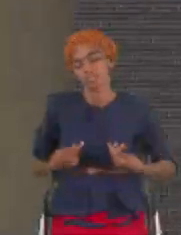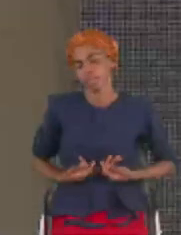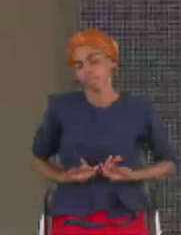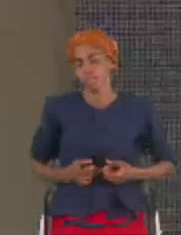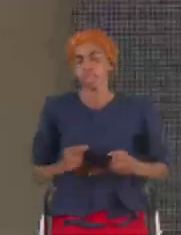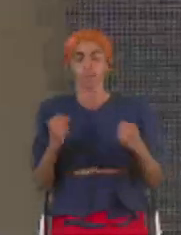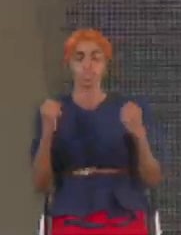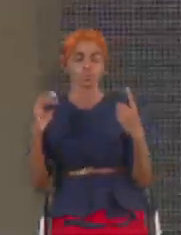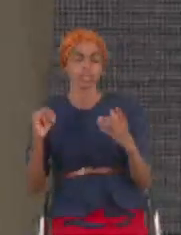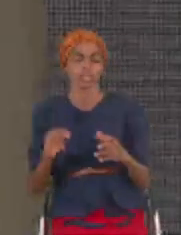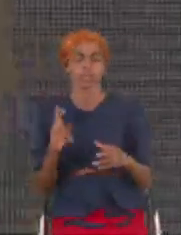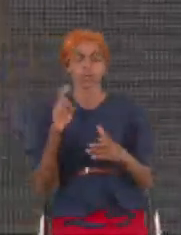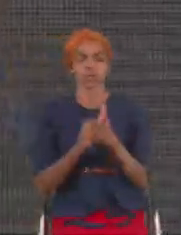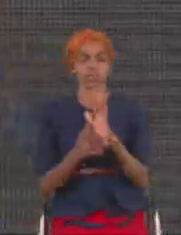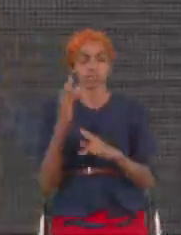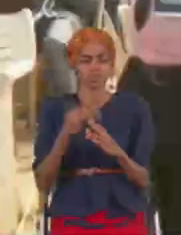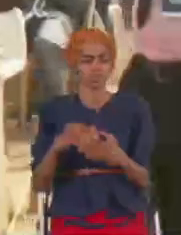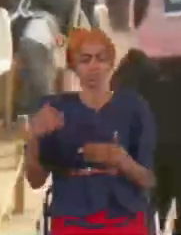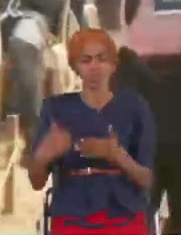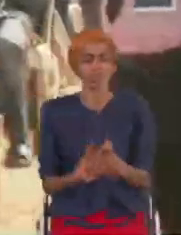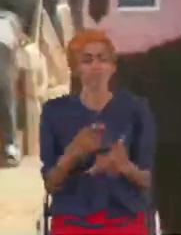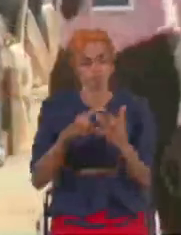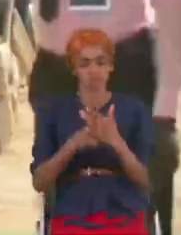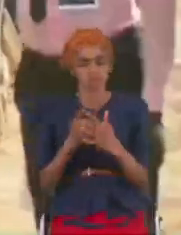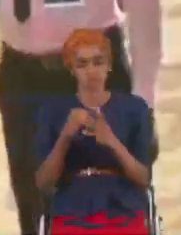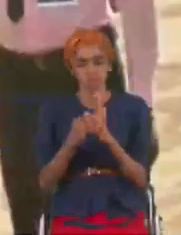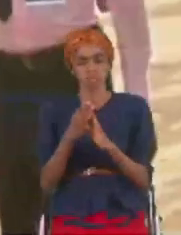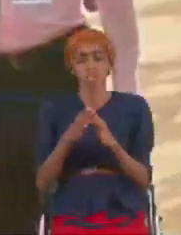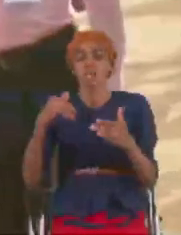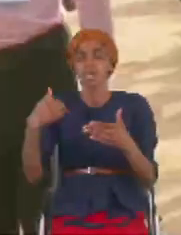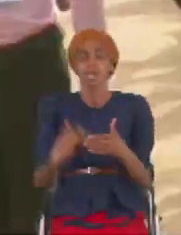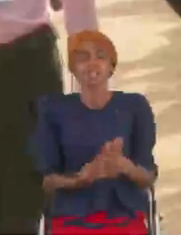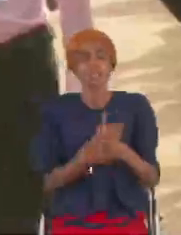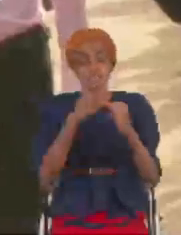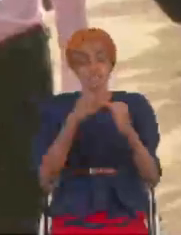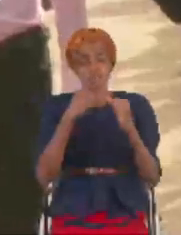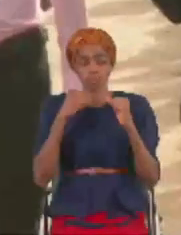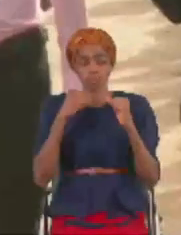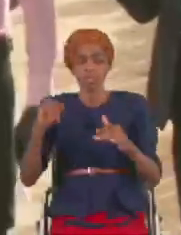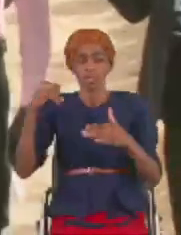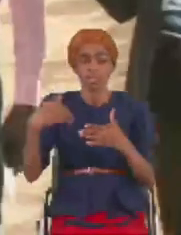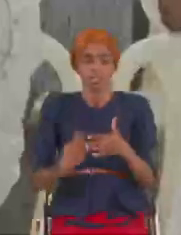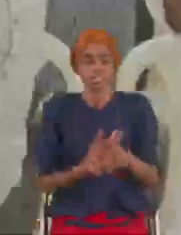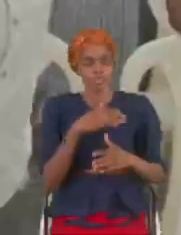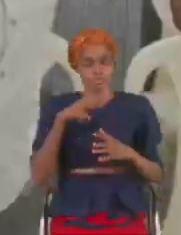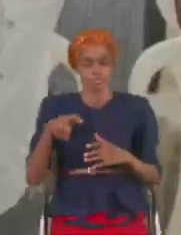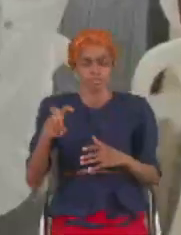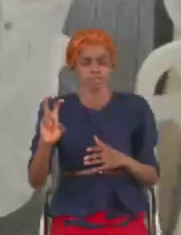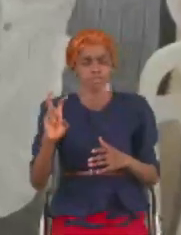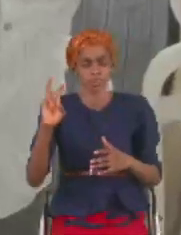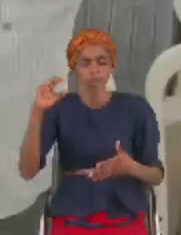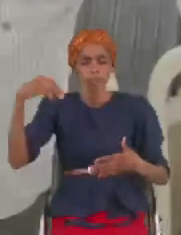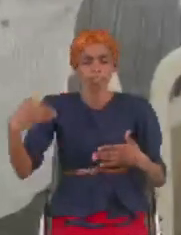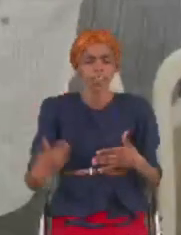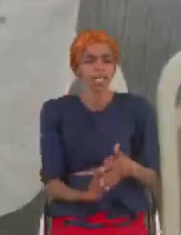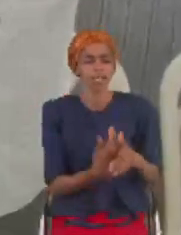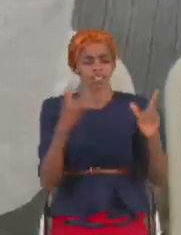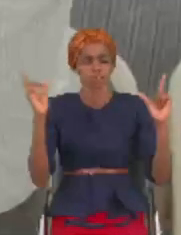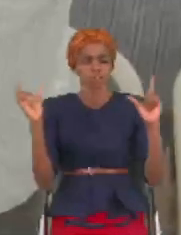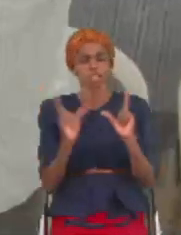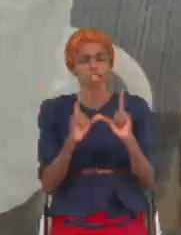révéler une nouvelle nouveau départ un nouveau jour et nouveau voyage un